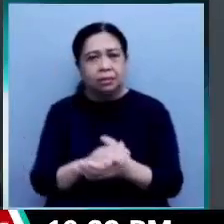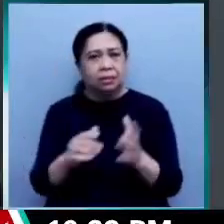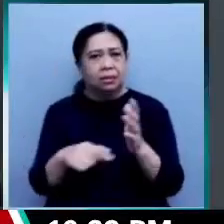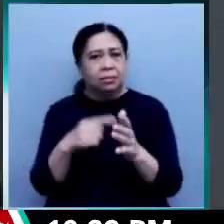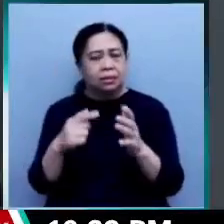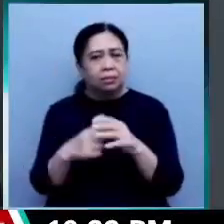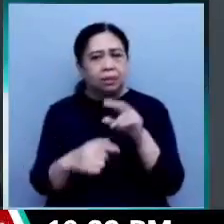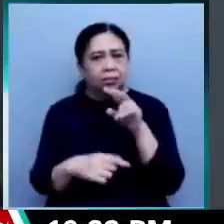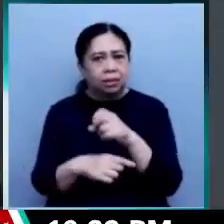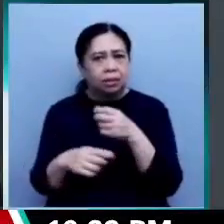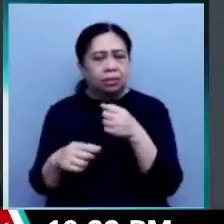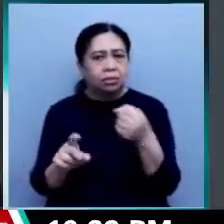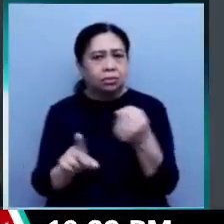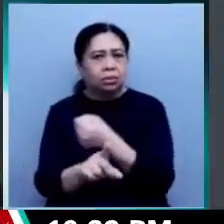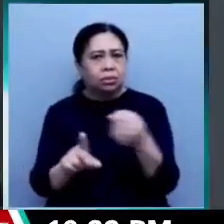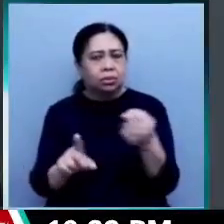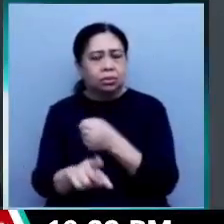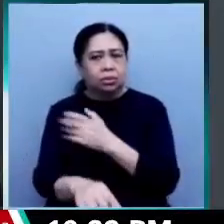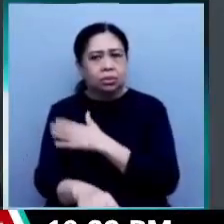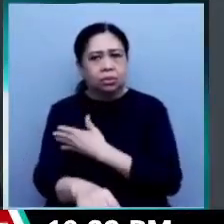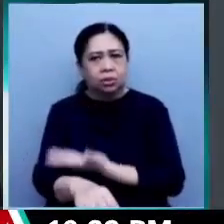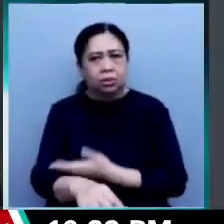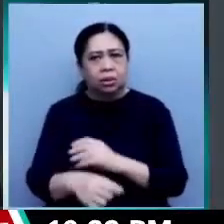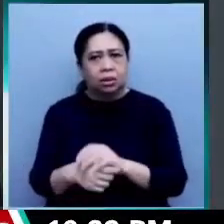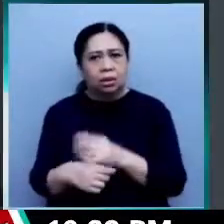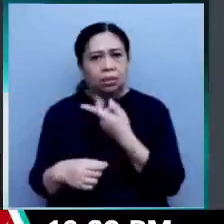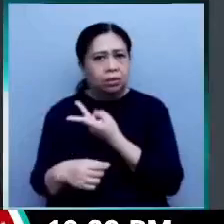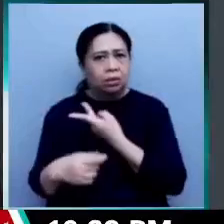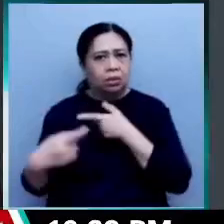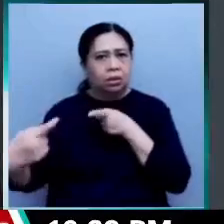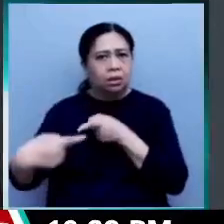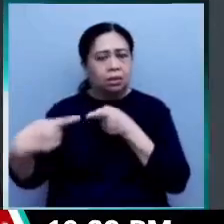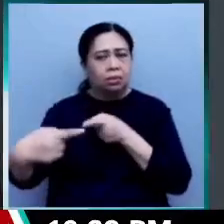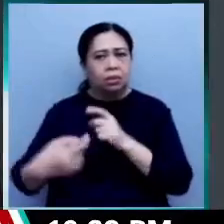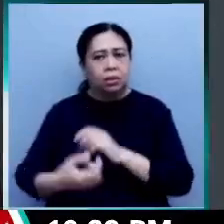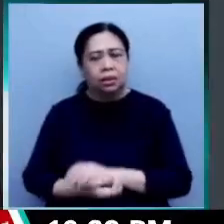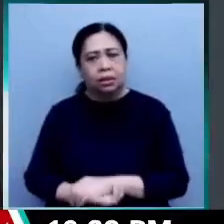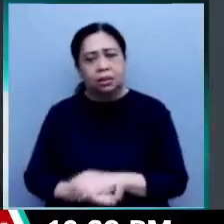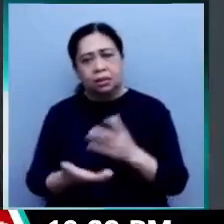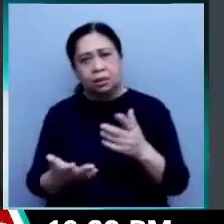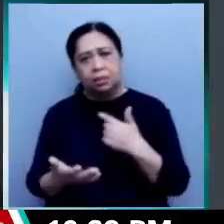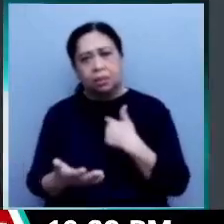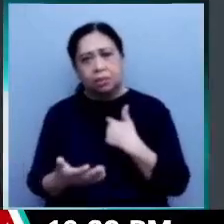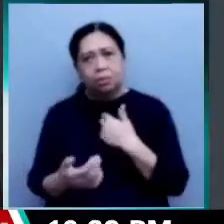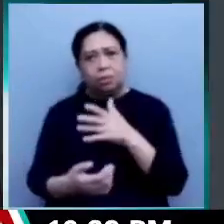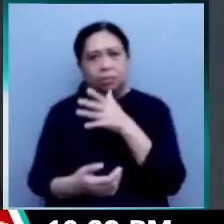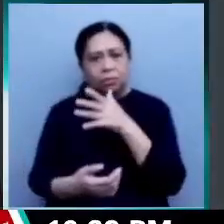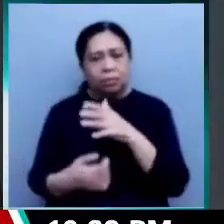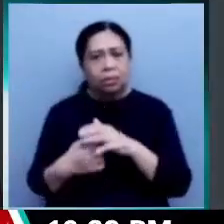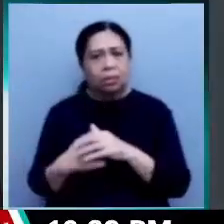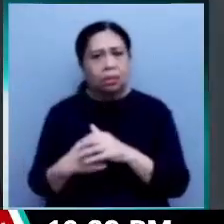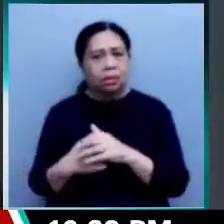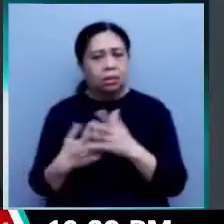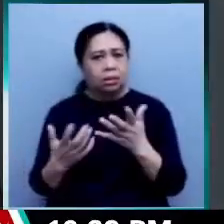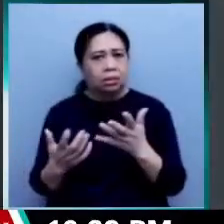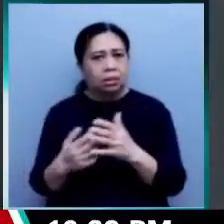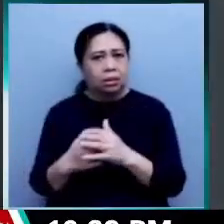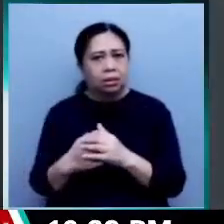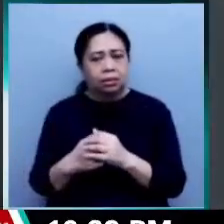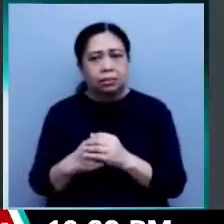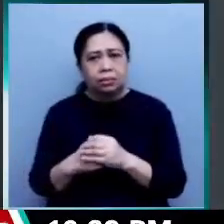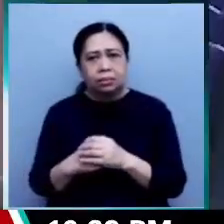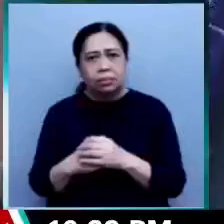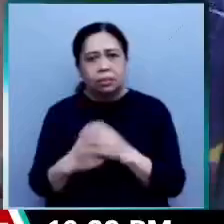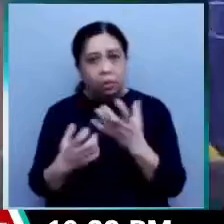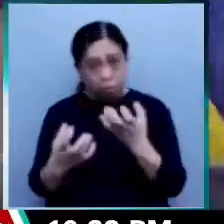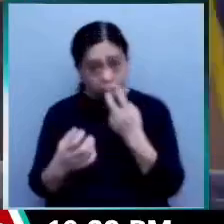sinasaktan niya yung bata nag-aaway kaming dalawa Syempre ako bilang ina pahayan ko ba na masasaktan yung